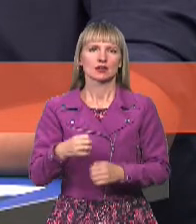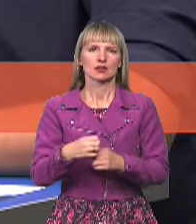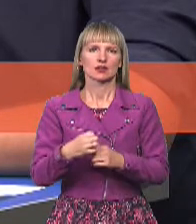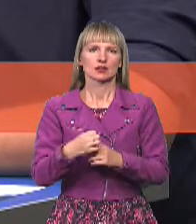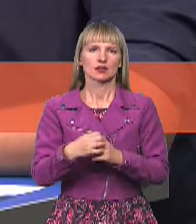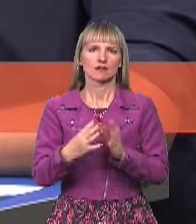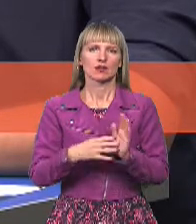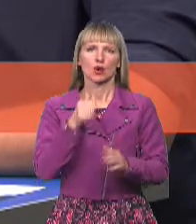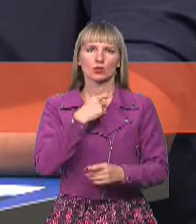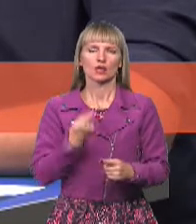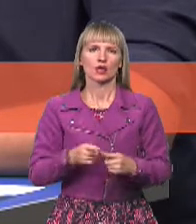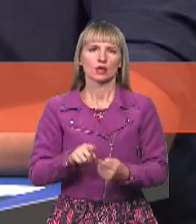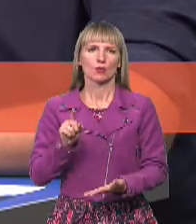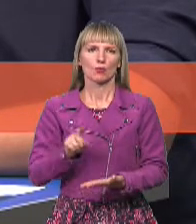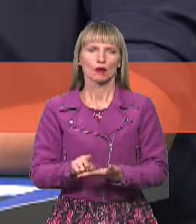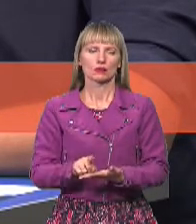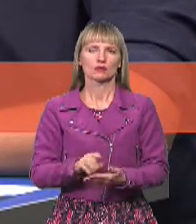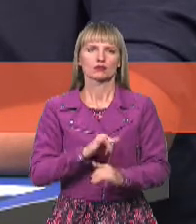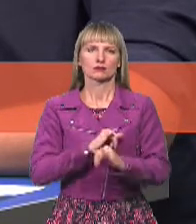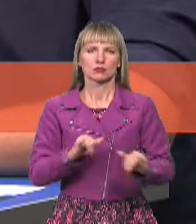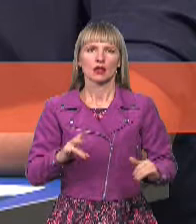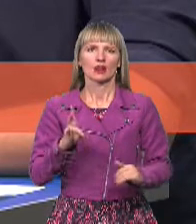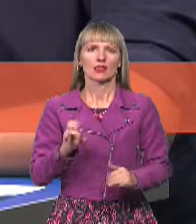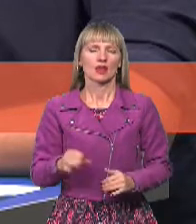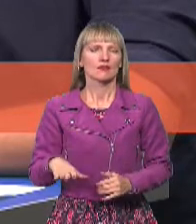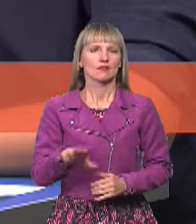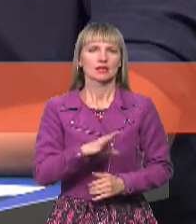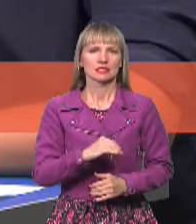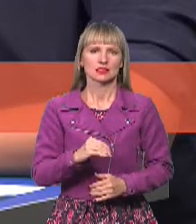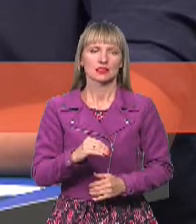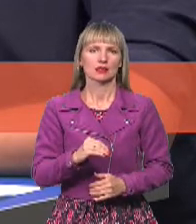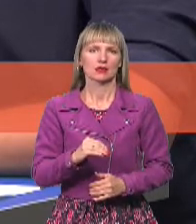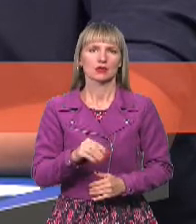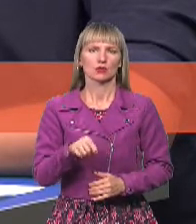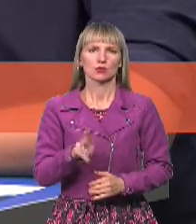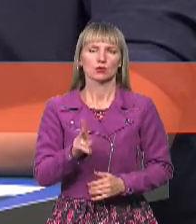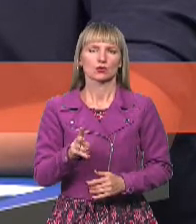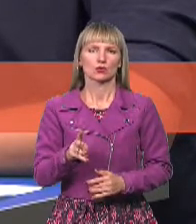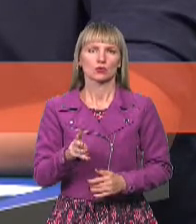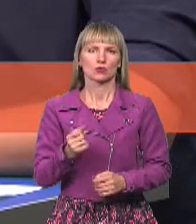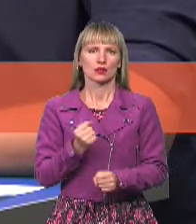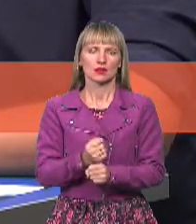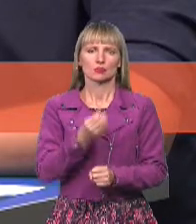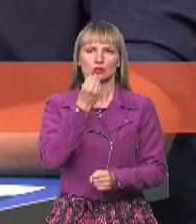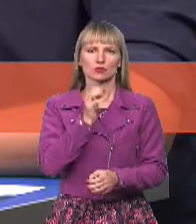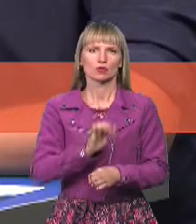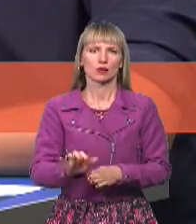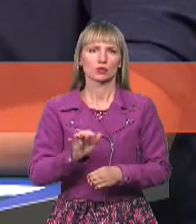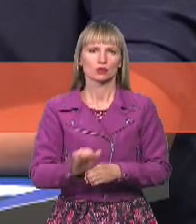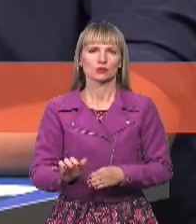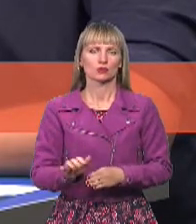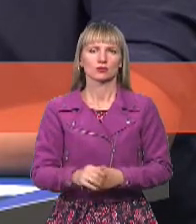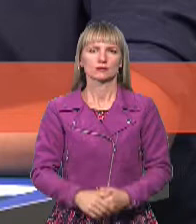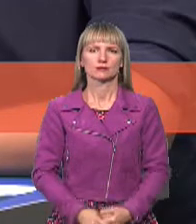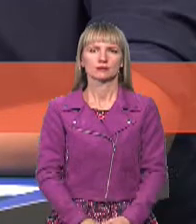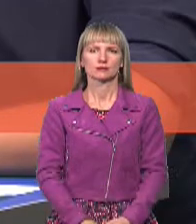года эта обязанность уже распространяется на всех, без исключения операторов рынка, которые занимаются оборотом пищевых